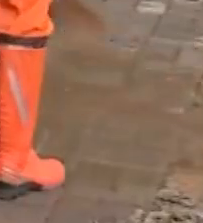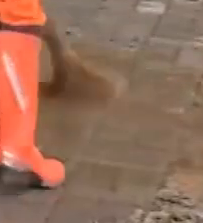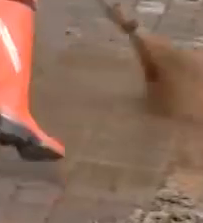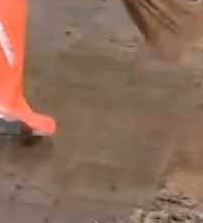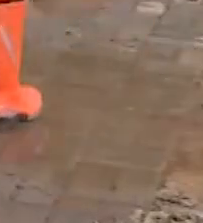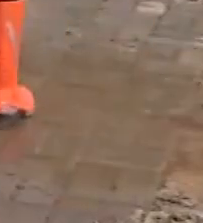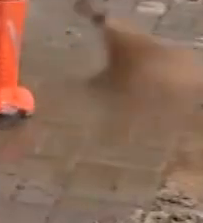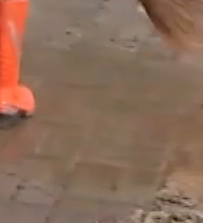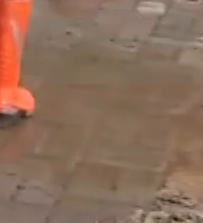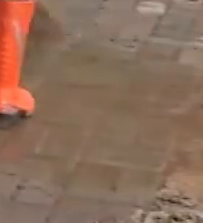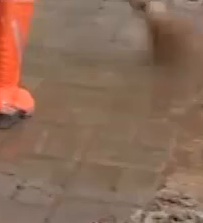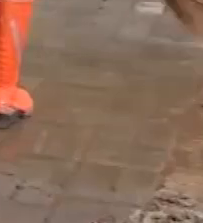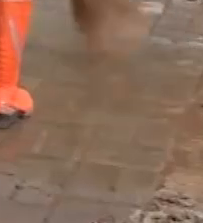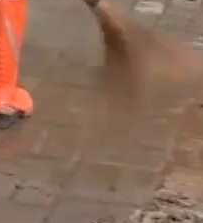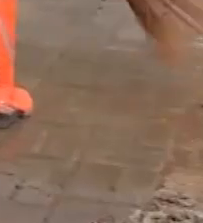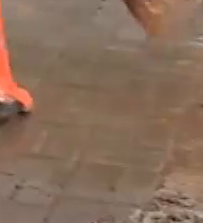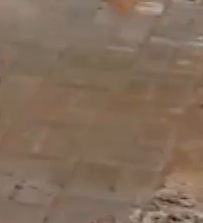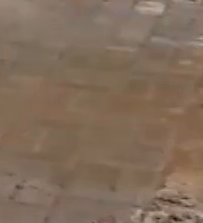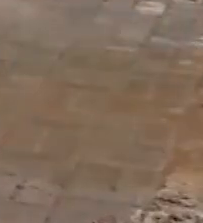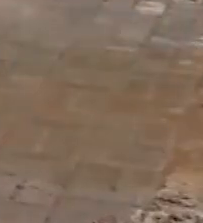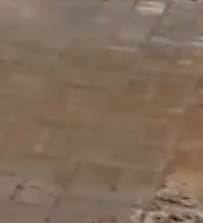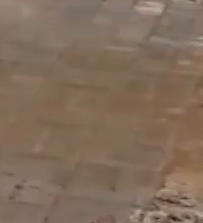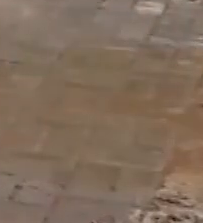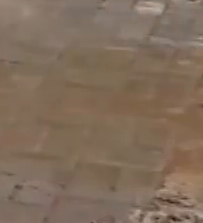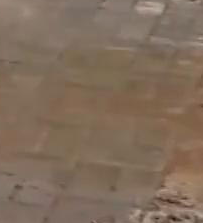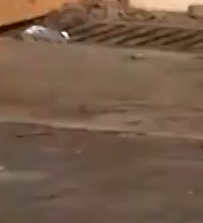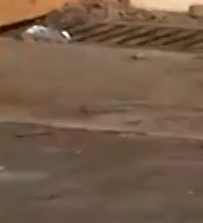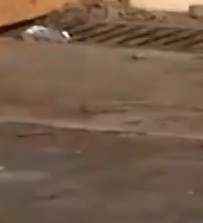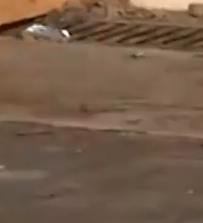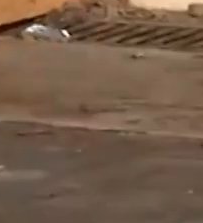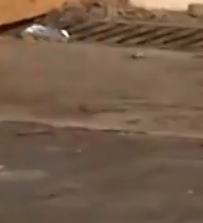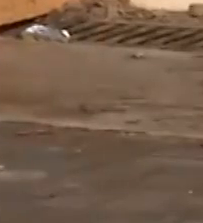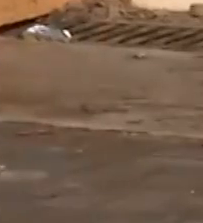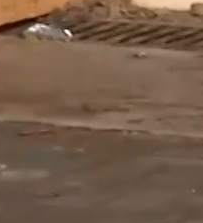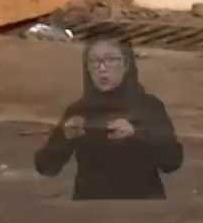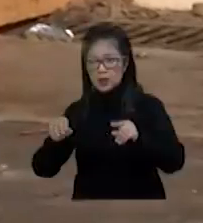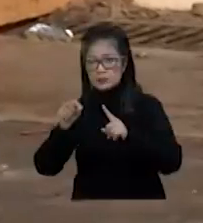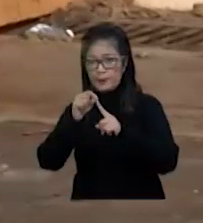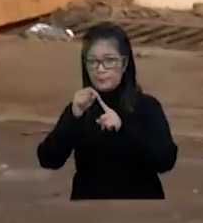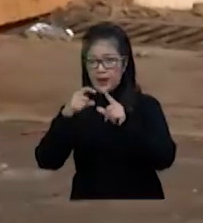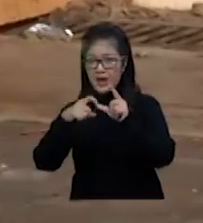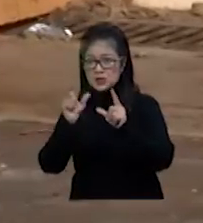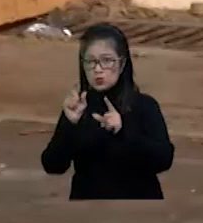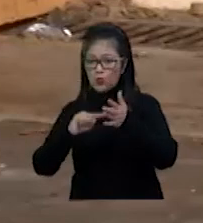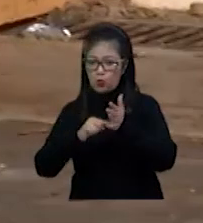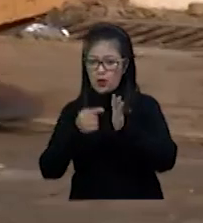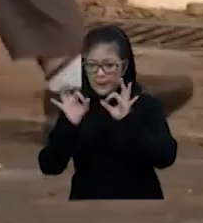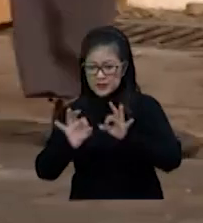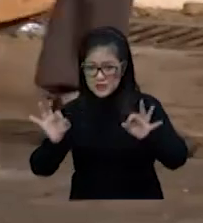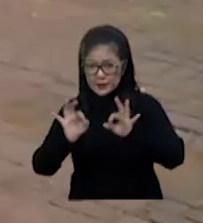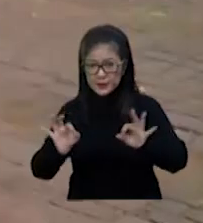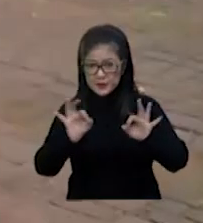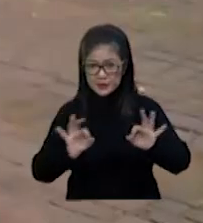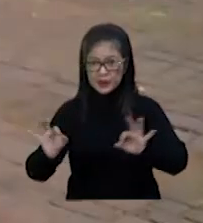mulai dibersihkan oleh petugas PPSU yang berjaga di sekitaran Jakarta Selatan, yang mana ini juga tempat